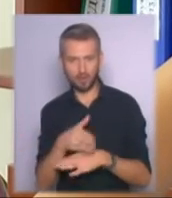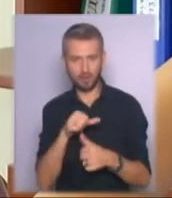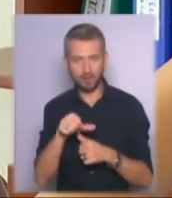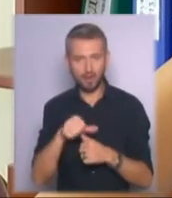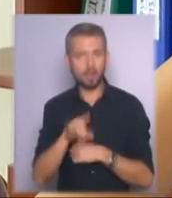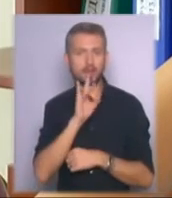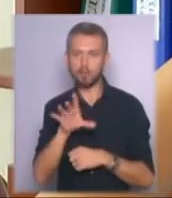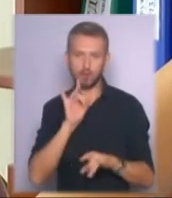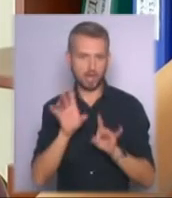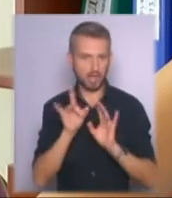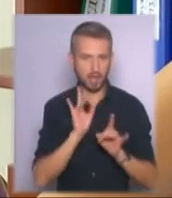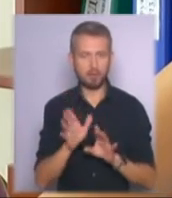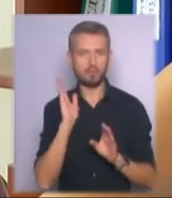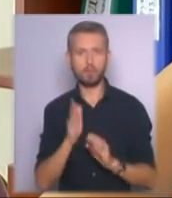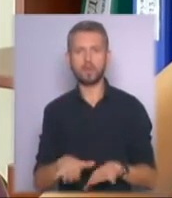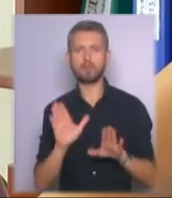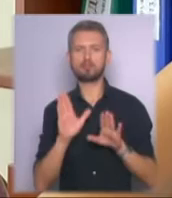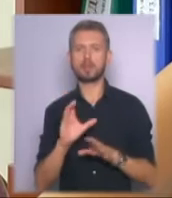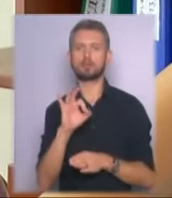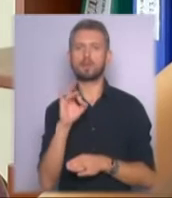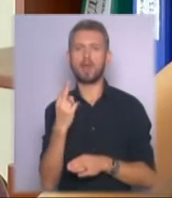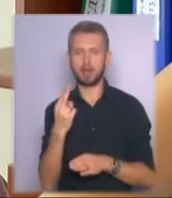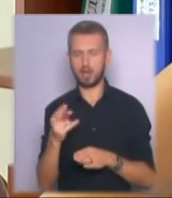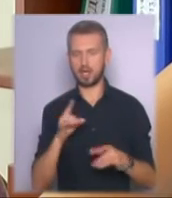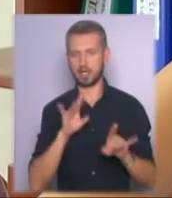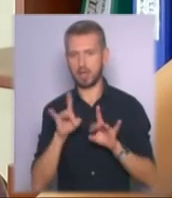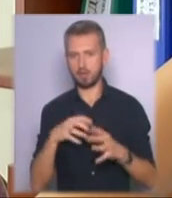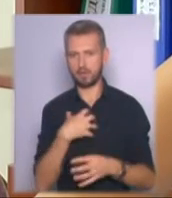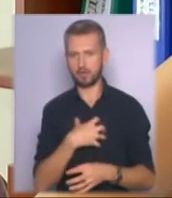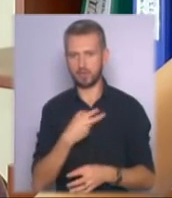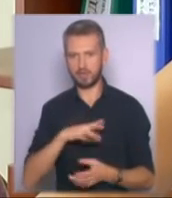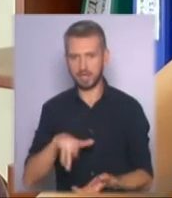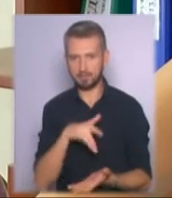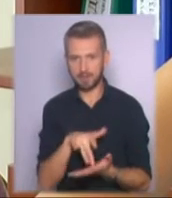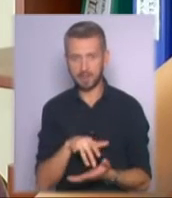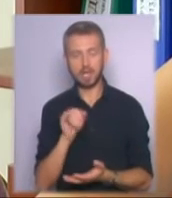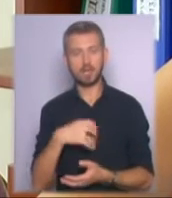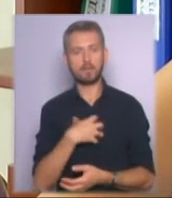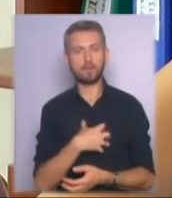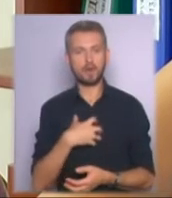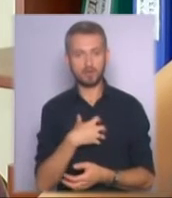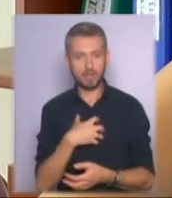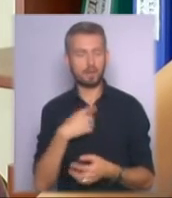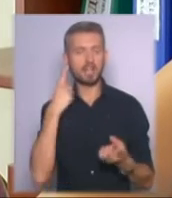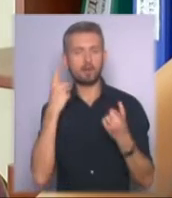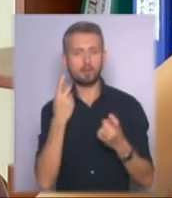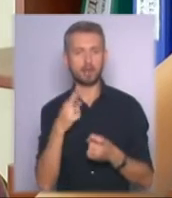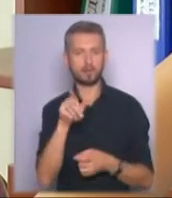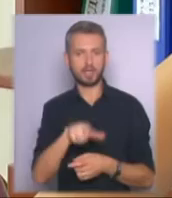реклами, буде лише соціальна реклама, яка важлива для міста. І важлива інформативна для